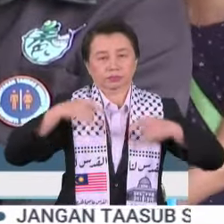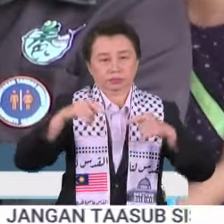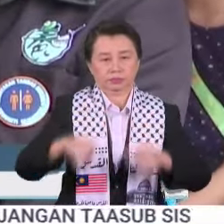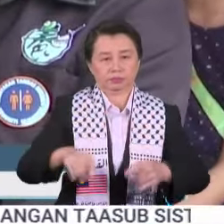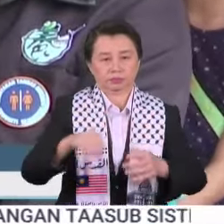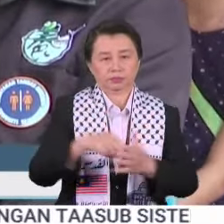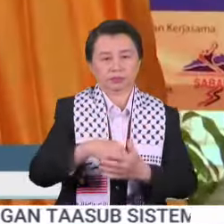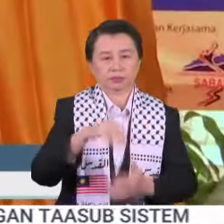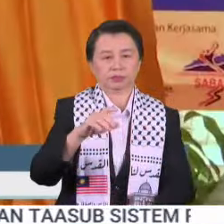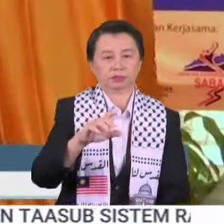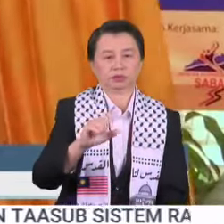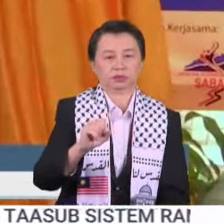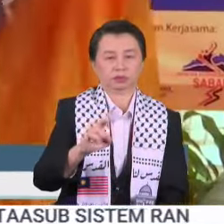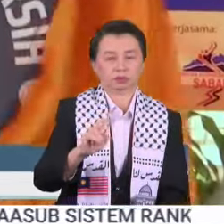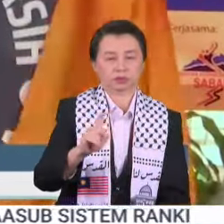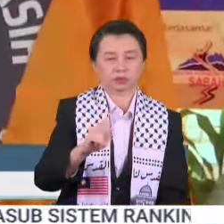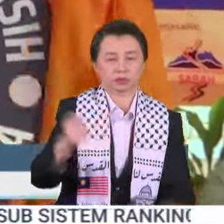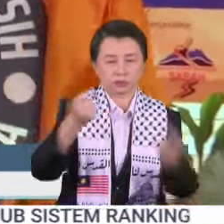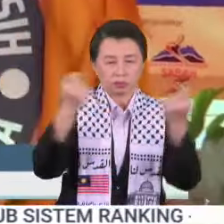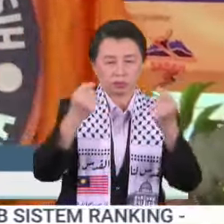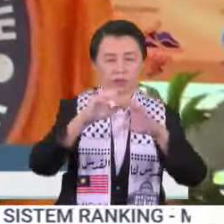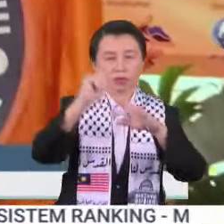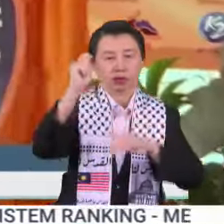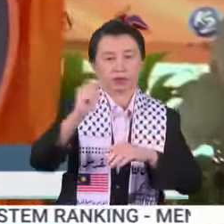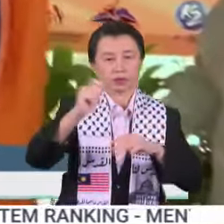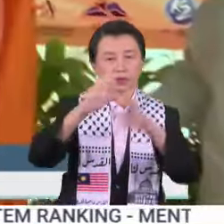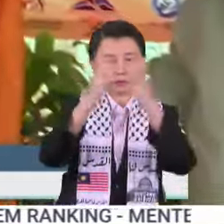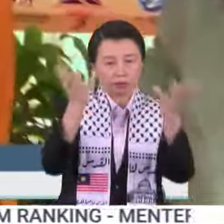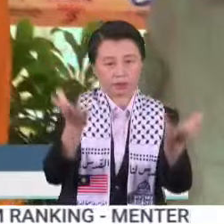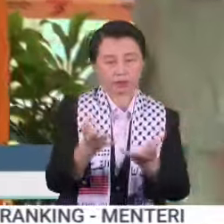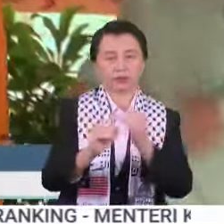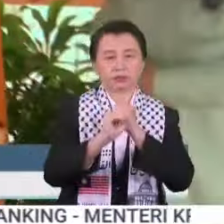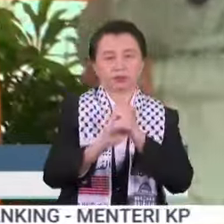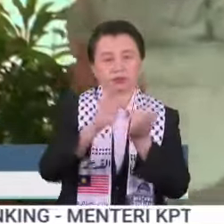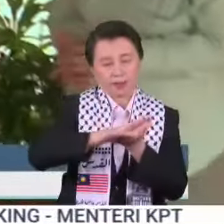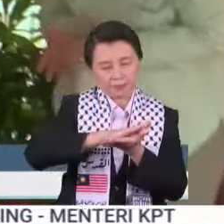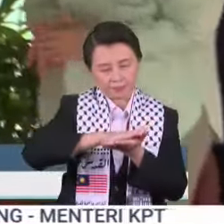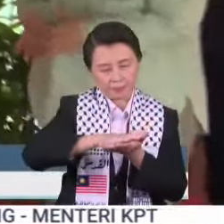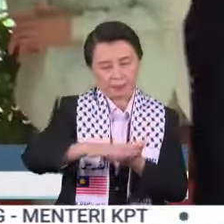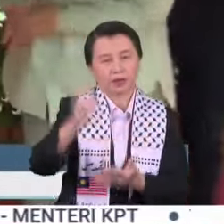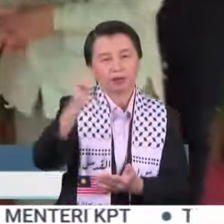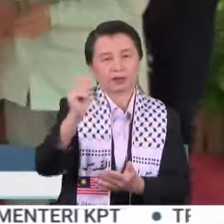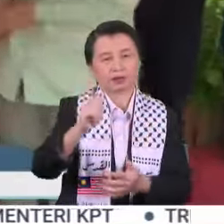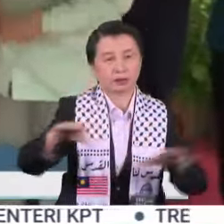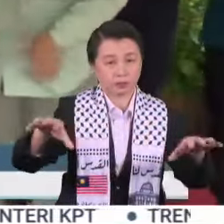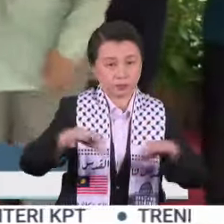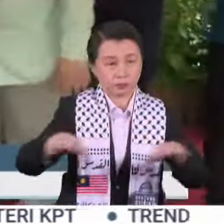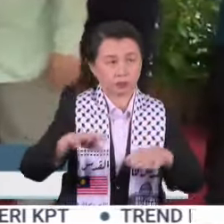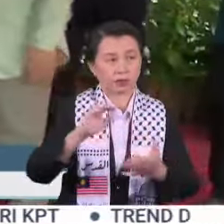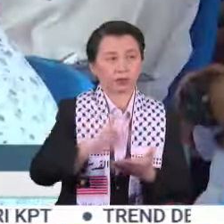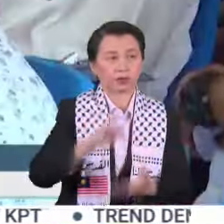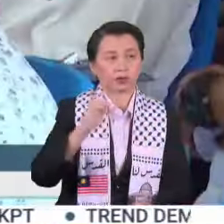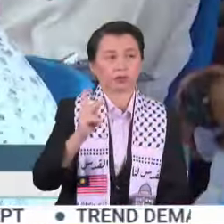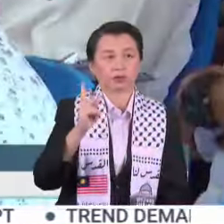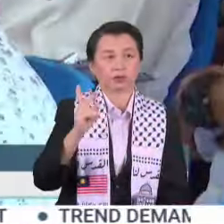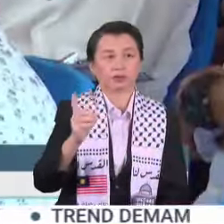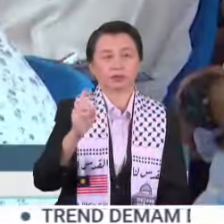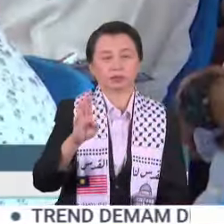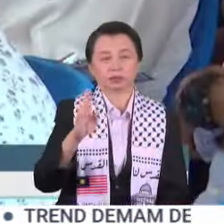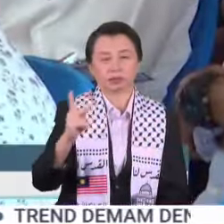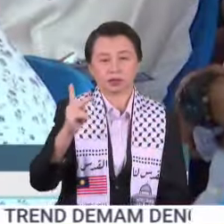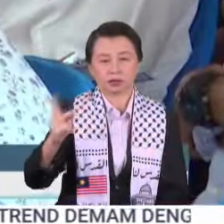lintasan Daisoka. Sambutan Hari Tandas Sedunia adalah sebahagian kempen kebersihan tandas yang giat dijalankan di BKK